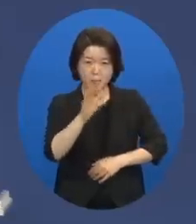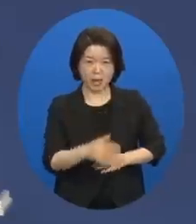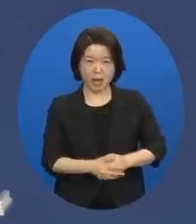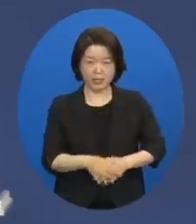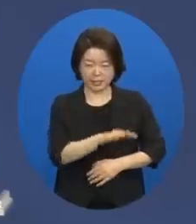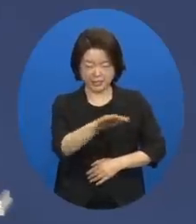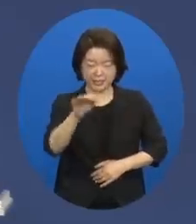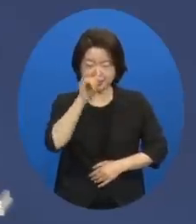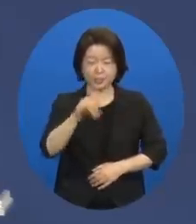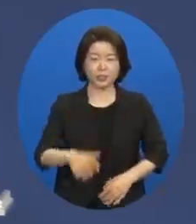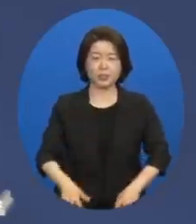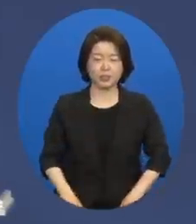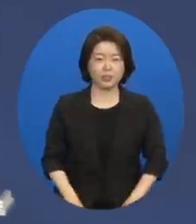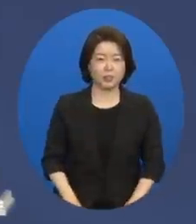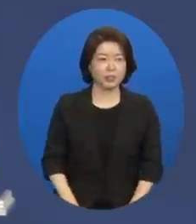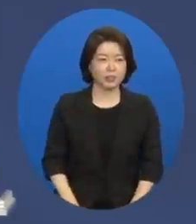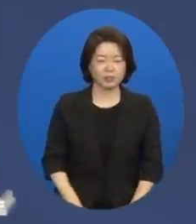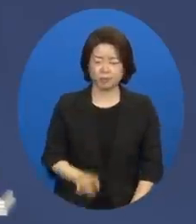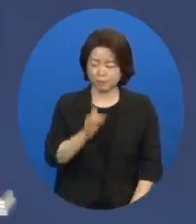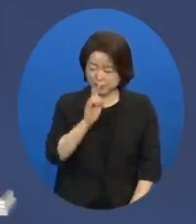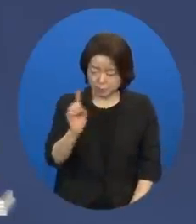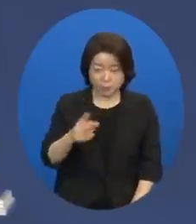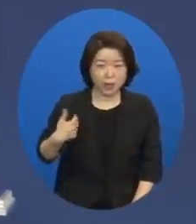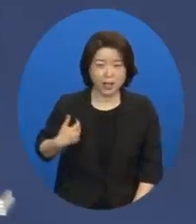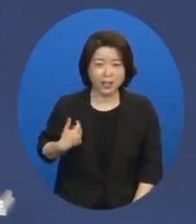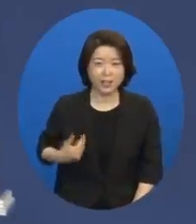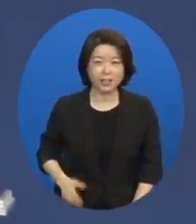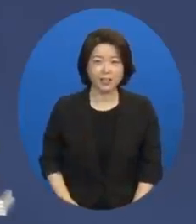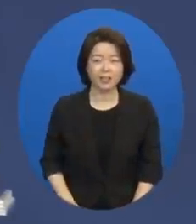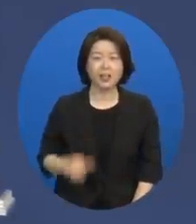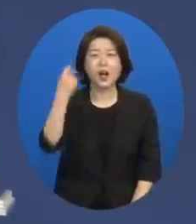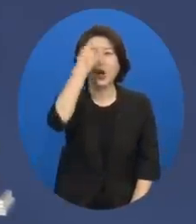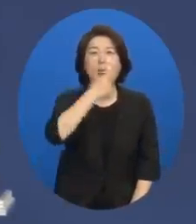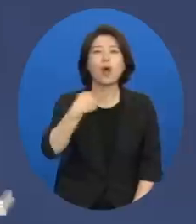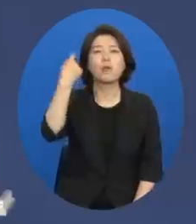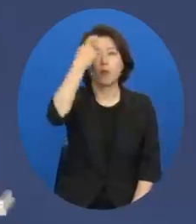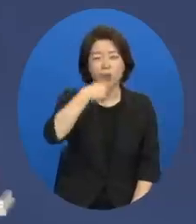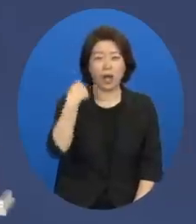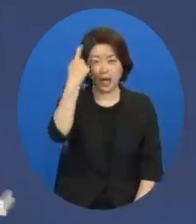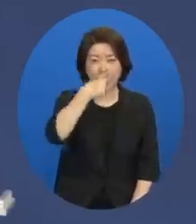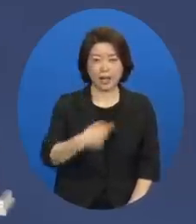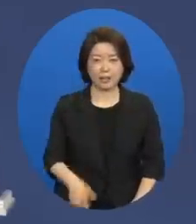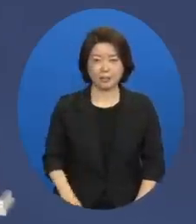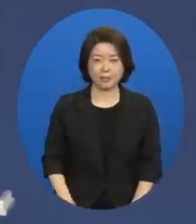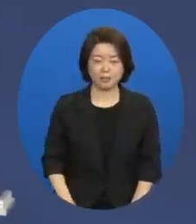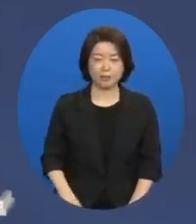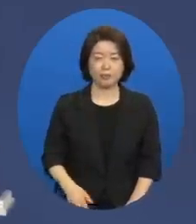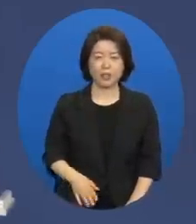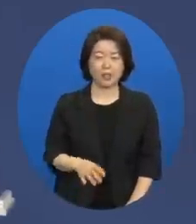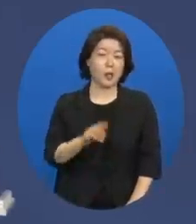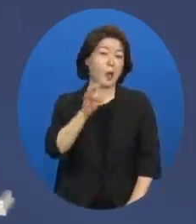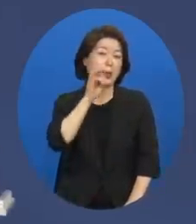있잖아요. 무슨 말인지 모르세요? 외모가 우리 기생 누나들이